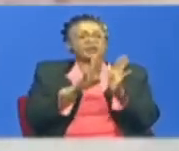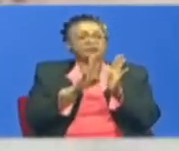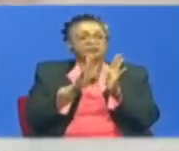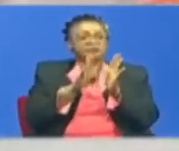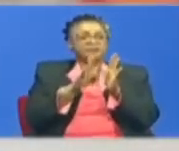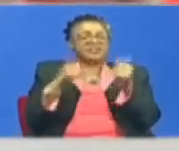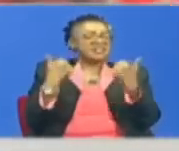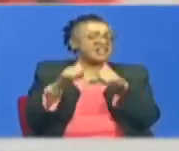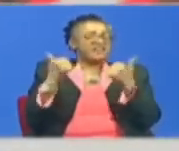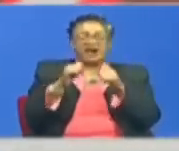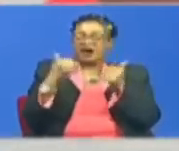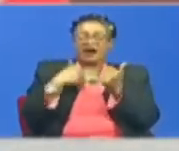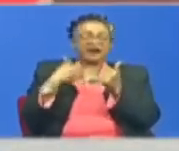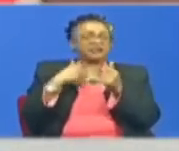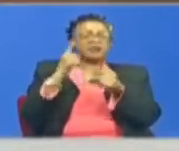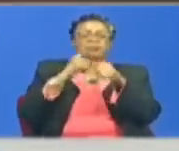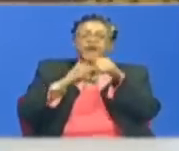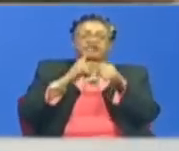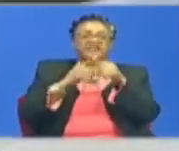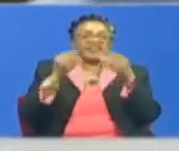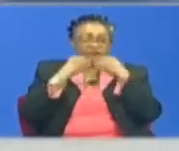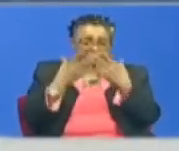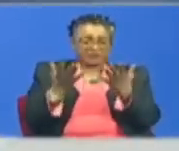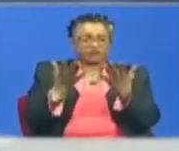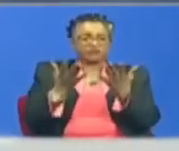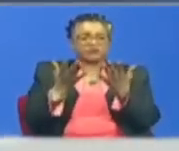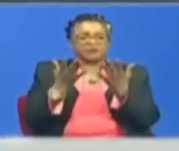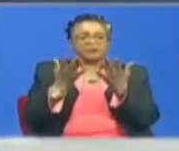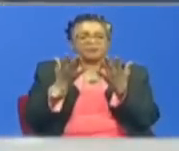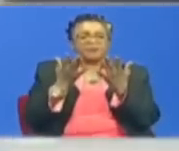akuichukua venye ile information ilikuwa pale kwa Kefwa.